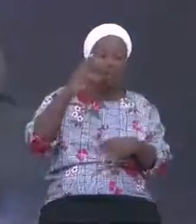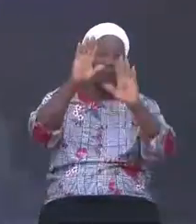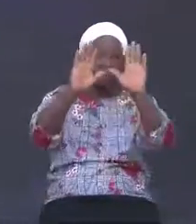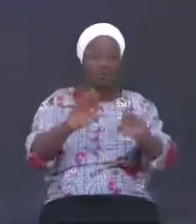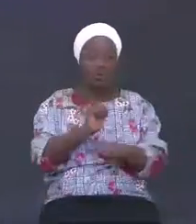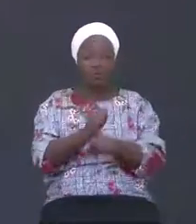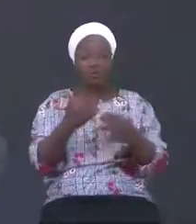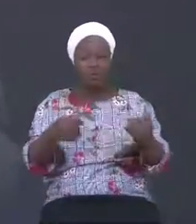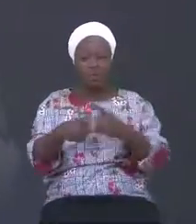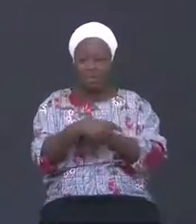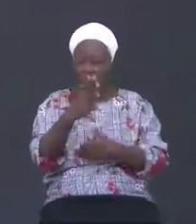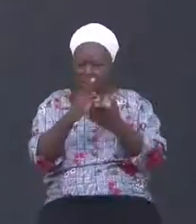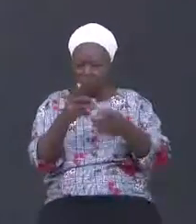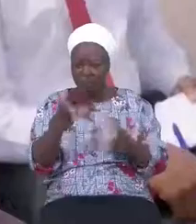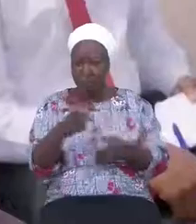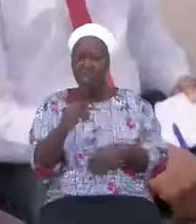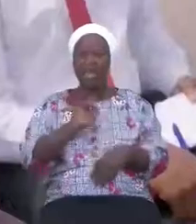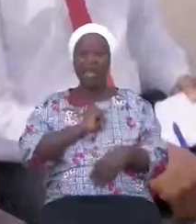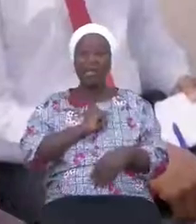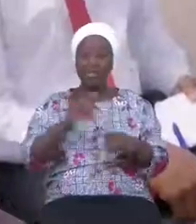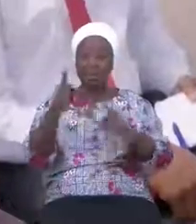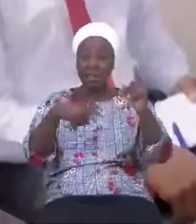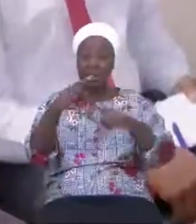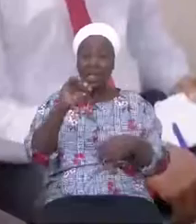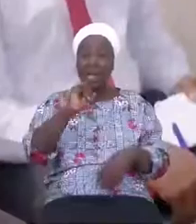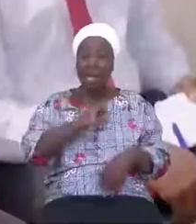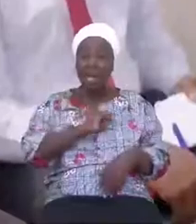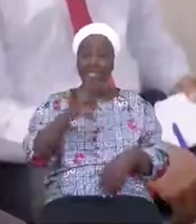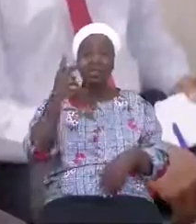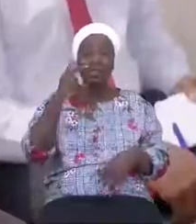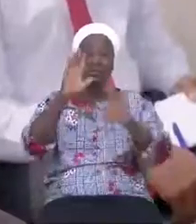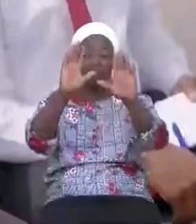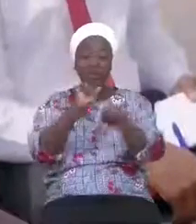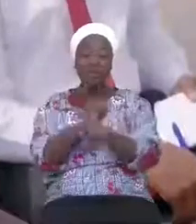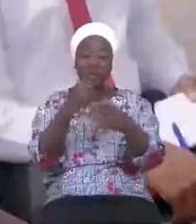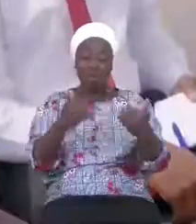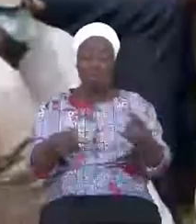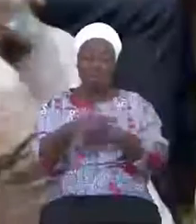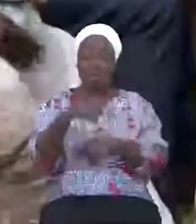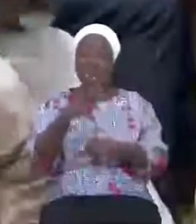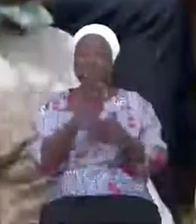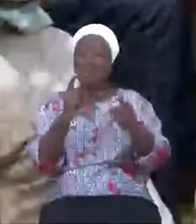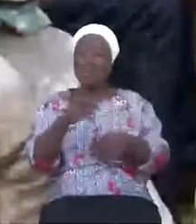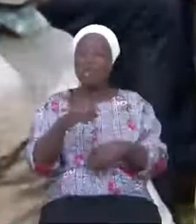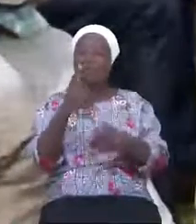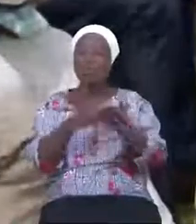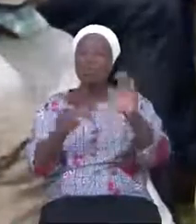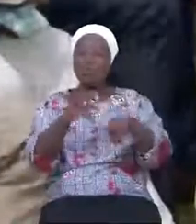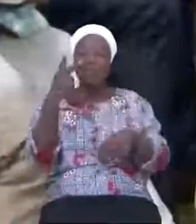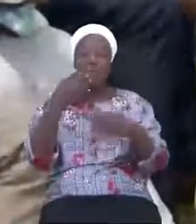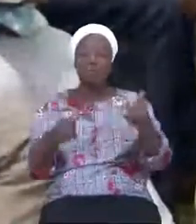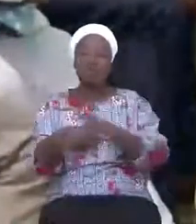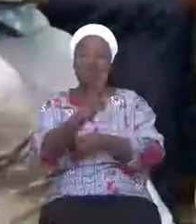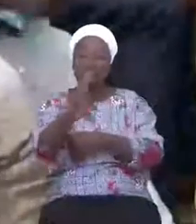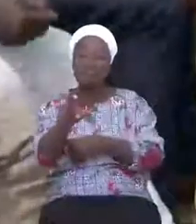aujourd'hui. Quelqu'un là-bas, je vois le miracle aujourd'hui. Quelqu'un là-bas, qu'est-ce que toi tu vois aujourd'hui? Voyez